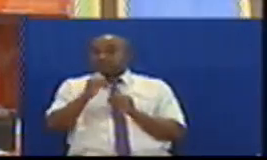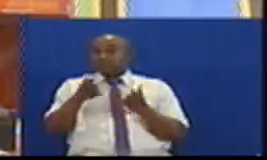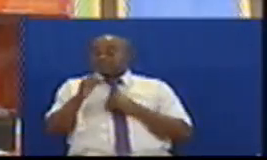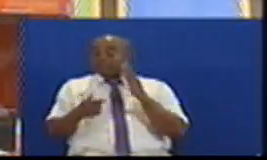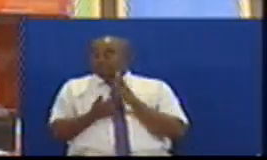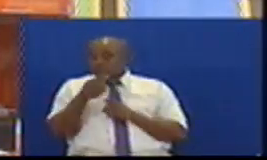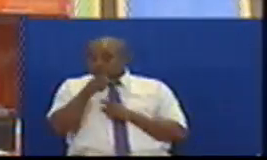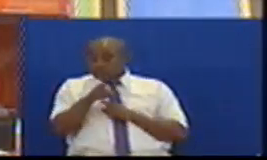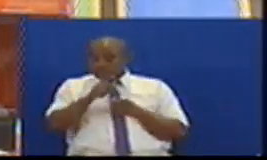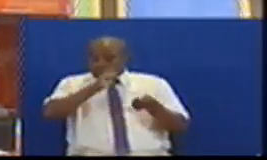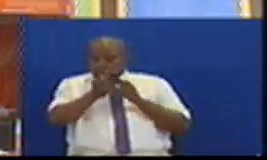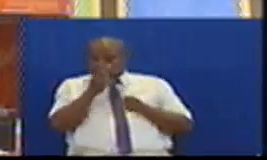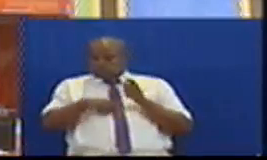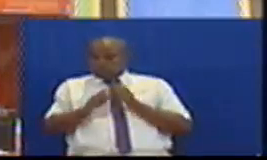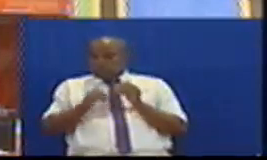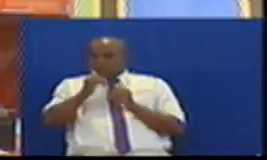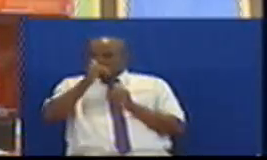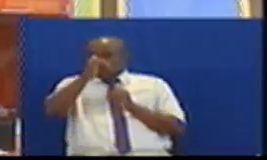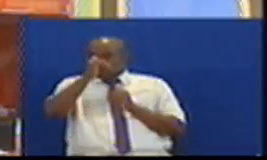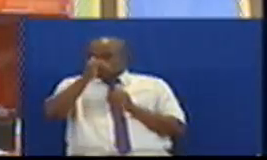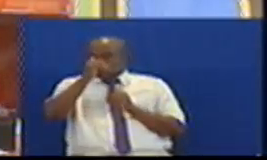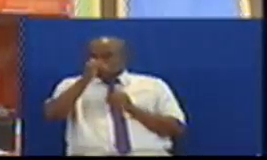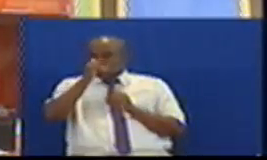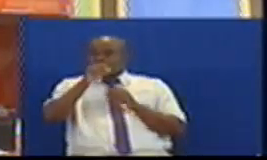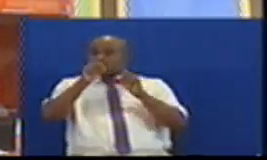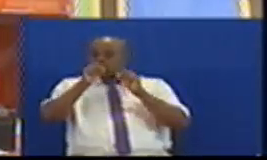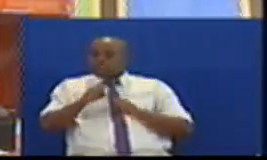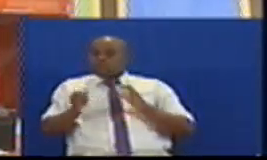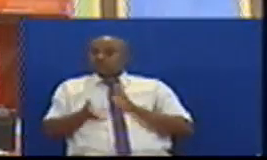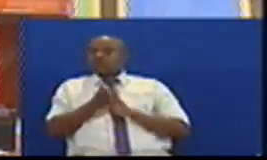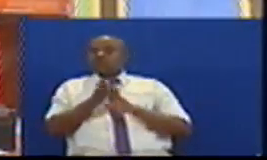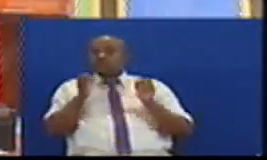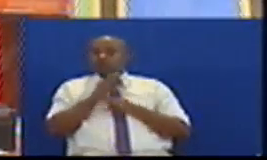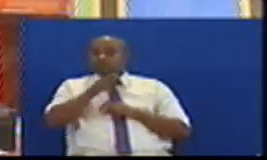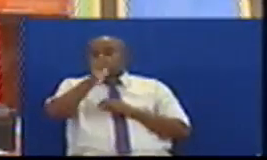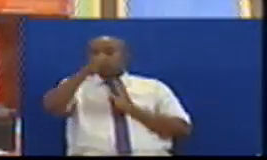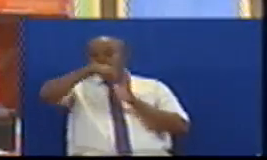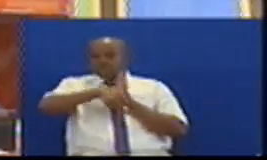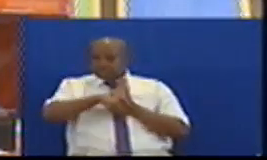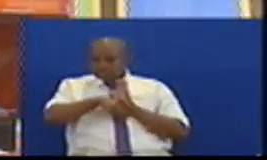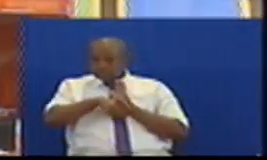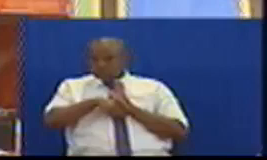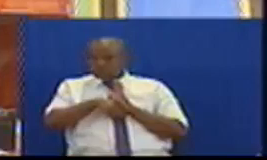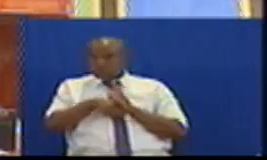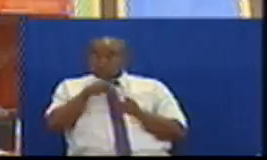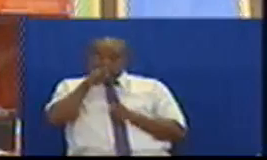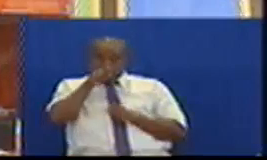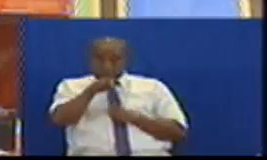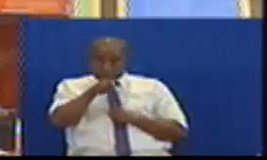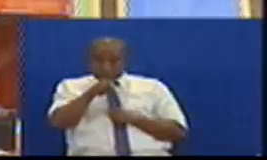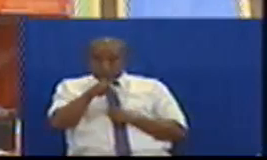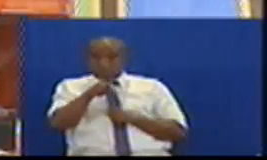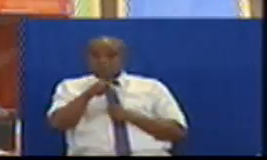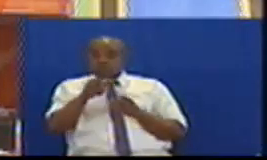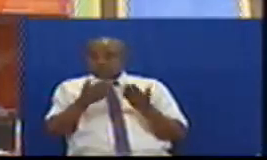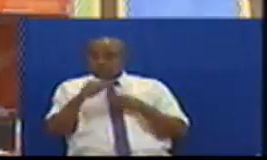itakapotokea kwamba yamerekebishwa kwenye ngazi ya juu zaidi ya hiyo, tuanze kuwalaumu walio ngazi ya chini. Tukifanya hivyo tutasababisha commotion na tutasababisha